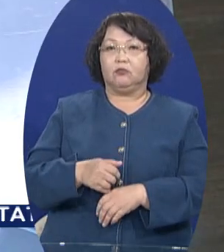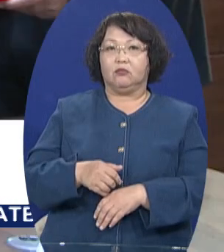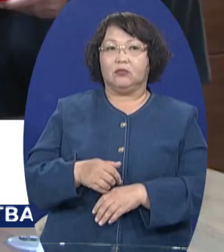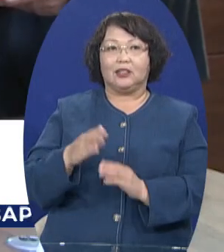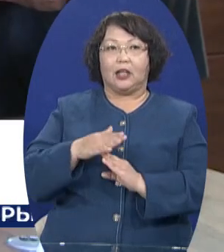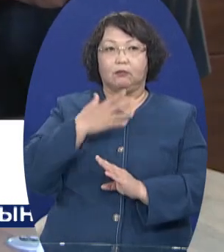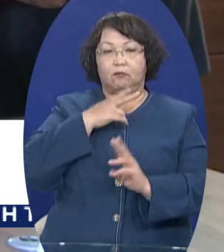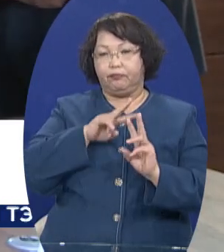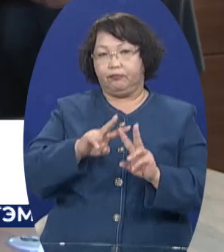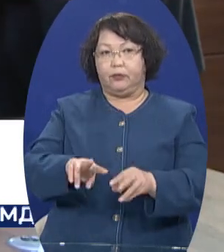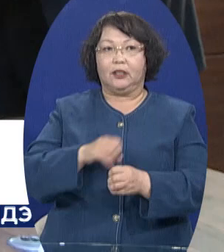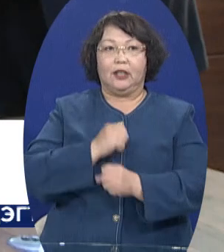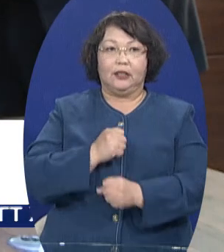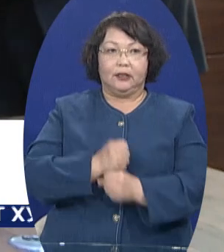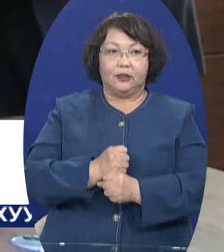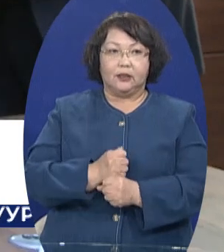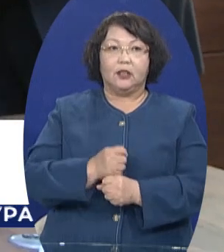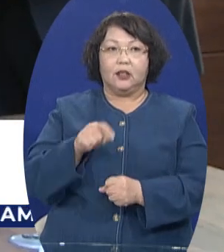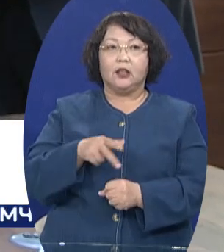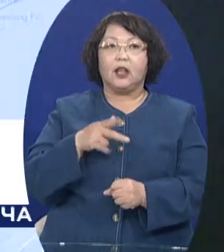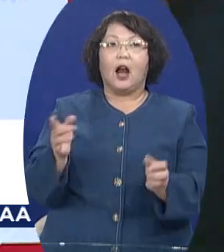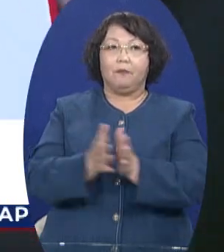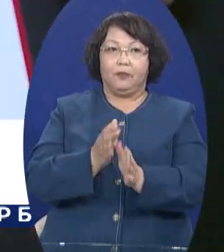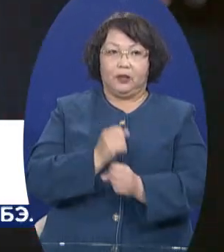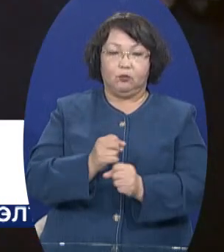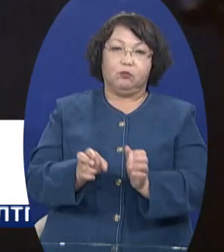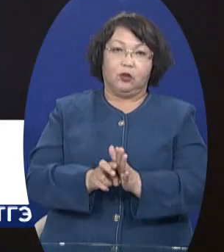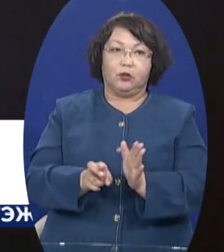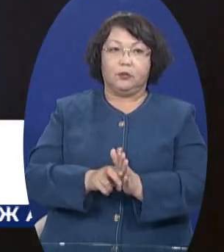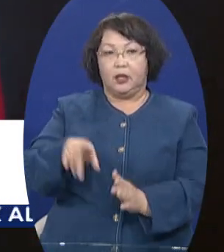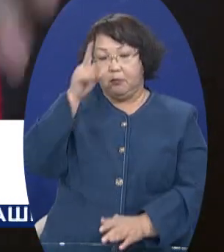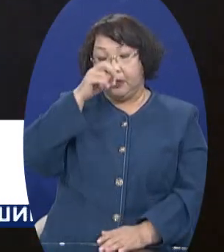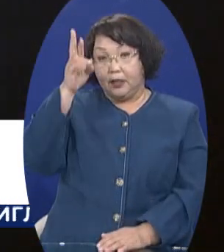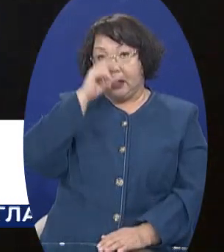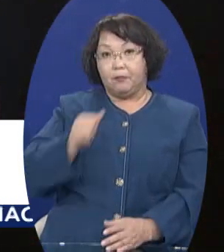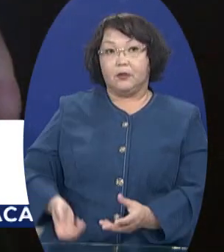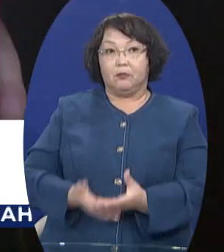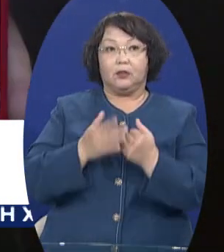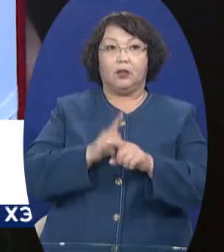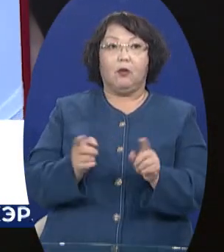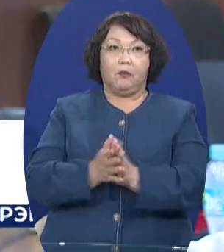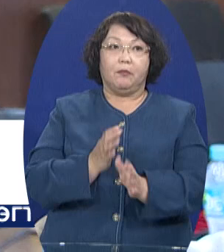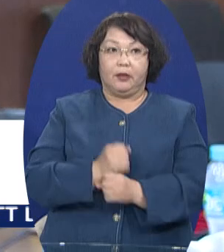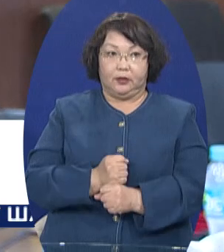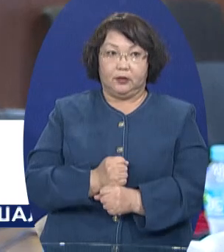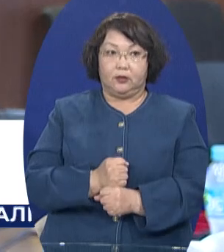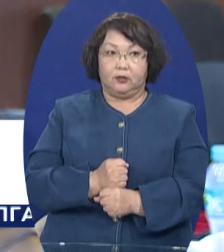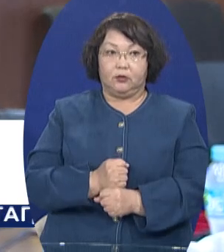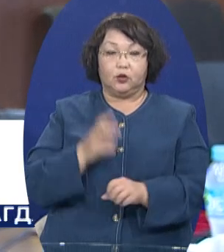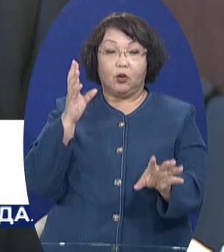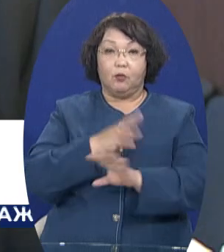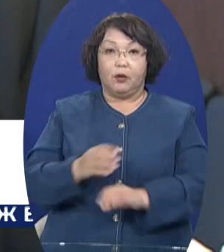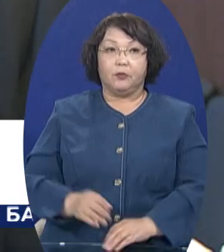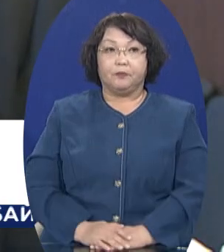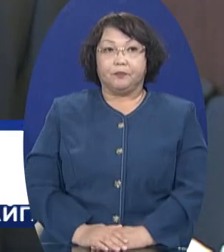аа нэвтрүүлж хагаад бас хяналтаа тавих, хамтарч ажиллах энэ асуудлууд дээр бол эрүүл мэндийн яамны дэмжлэгтэй хамтарч ажиллахаар энэ ажлуудыг зохион байгуулж